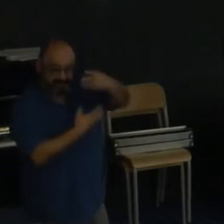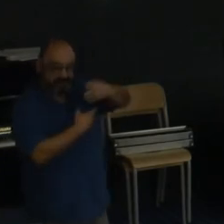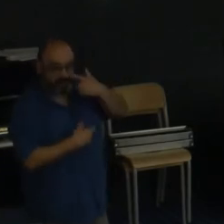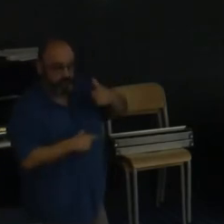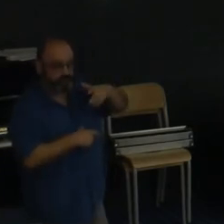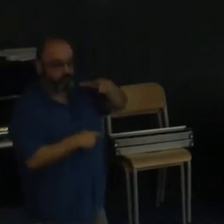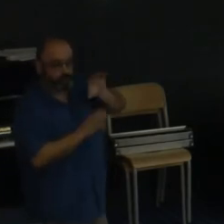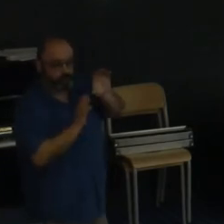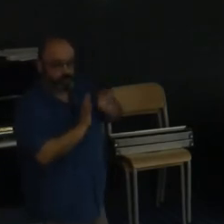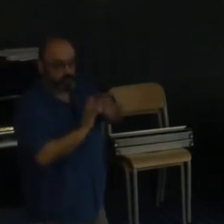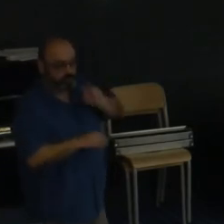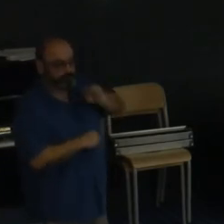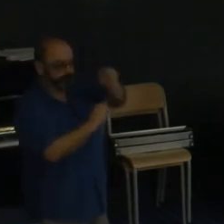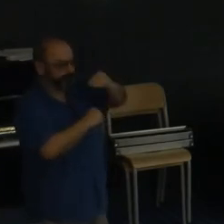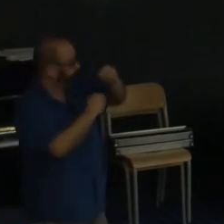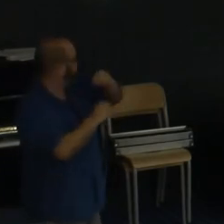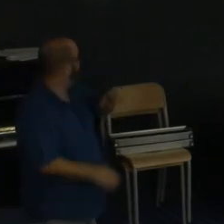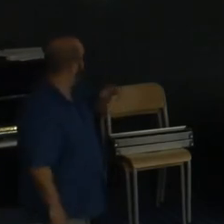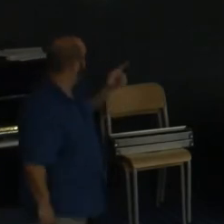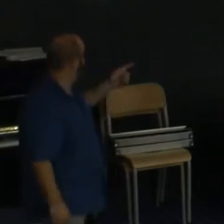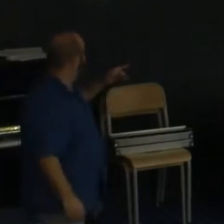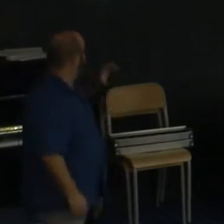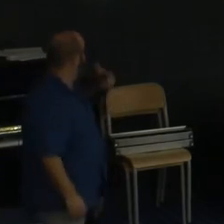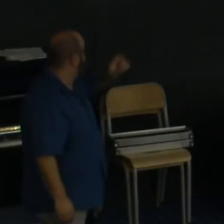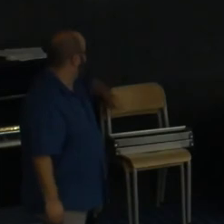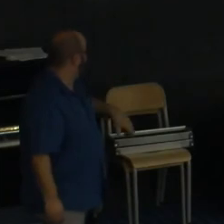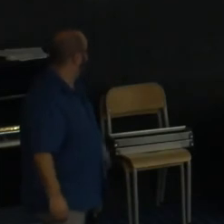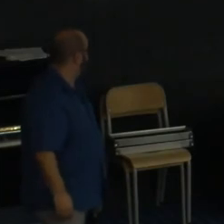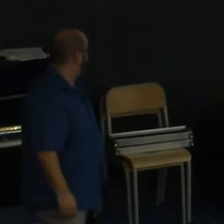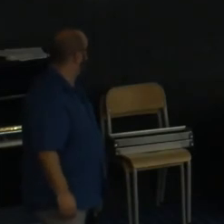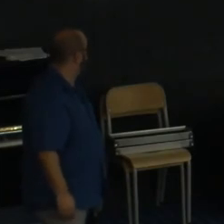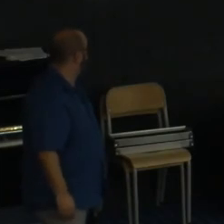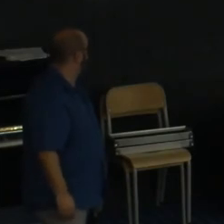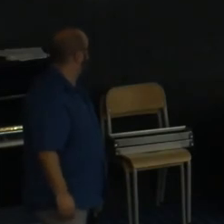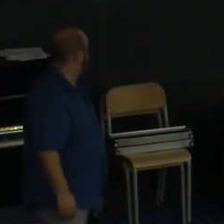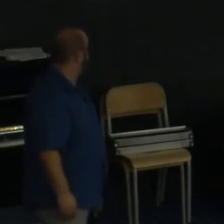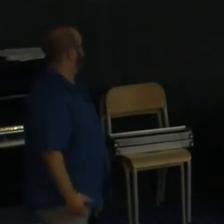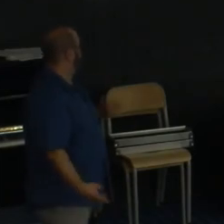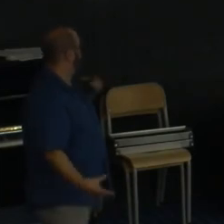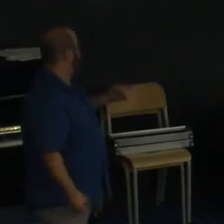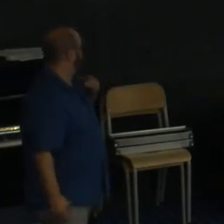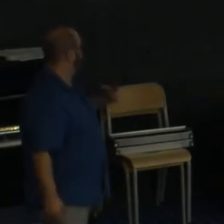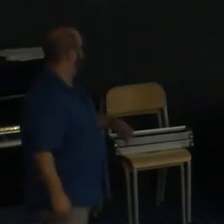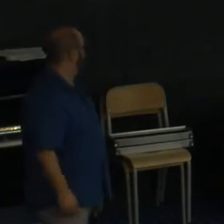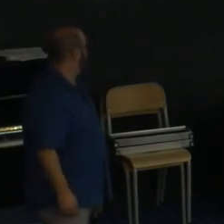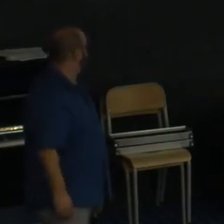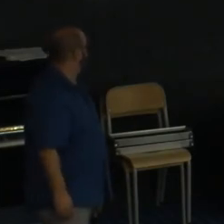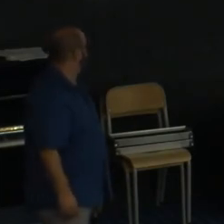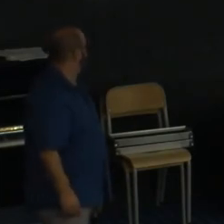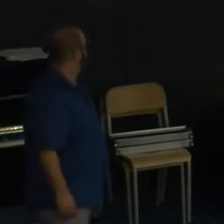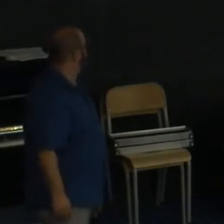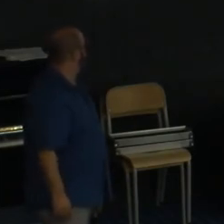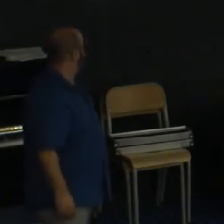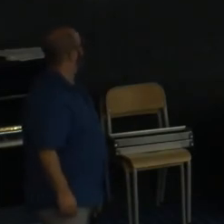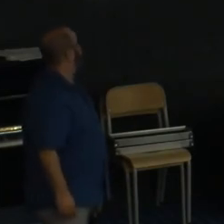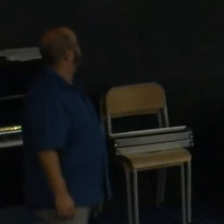balader dans le code. Ça va ? Si je fais un next, ben, je vais à la ligne suivante, etc. Ah, tiens. Return none.